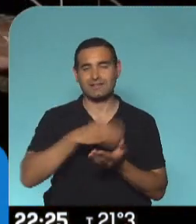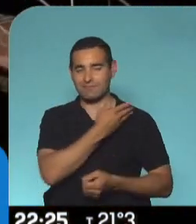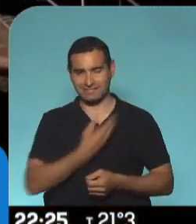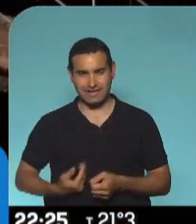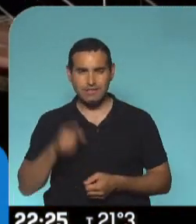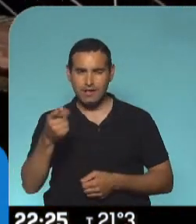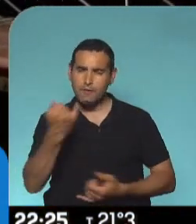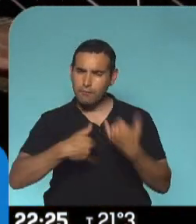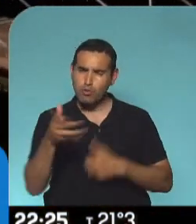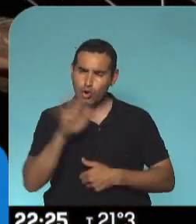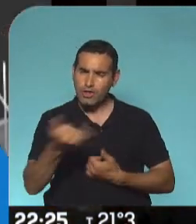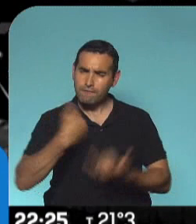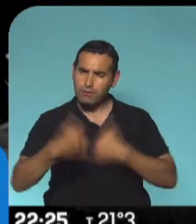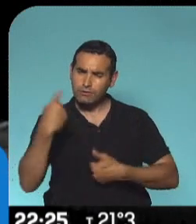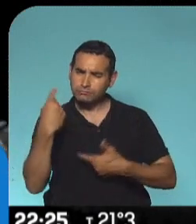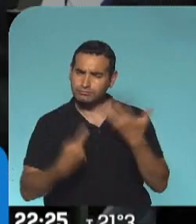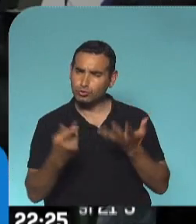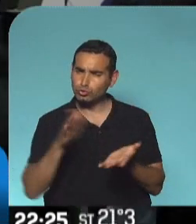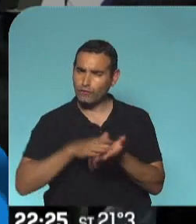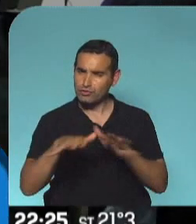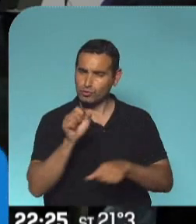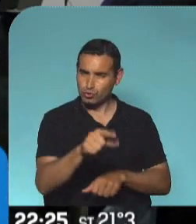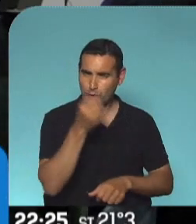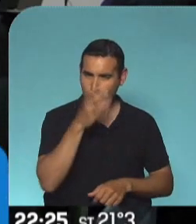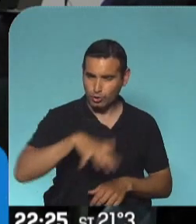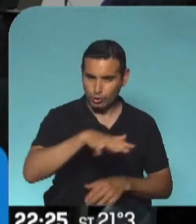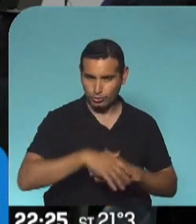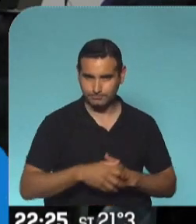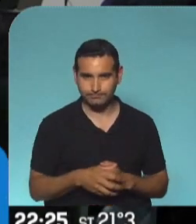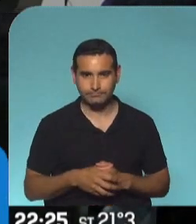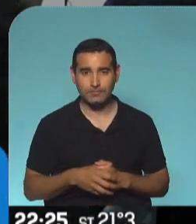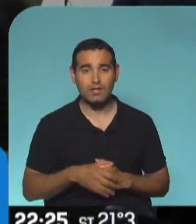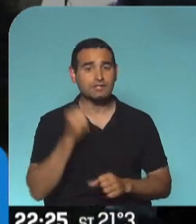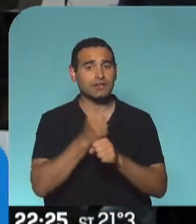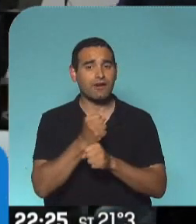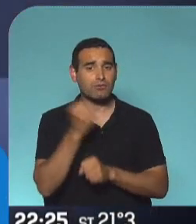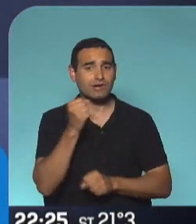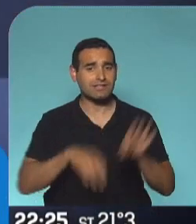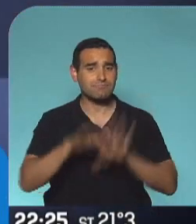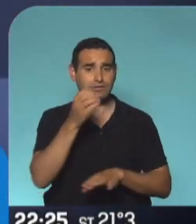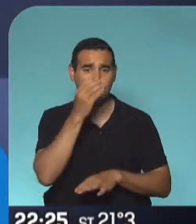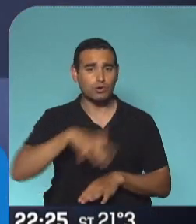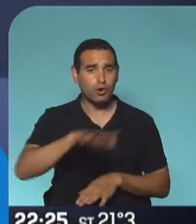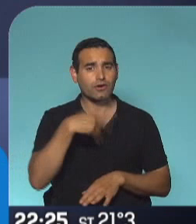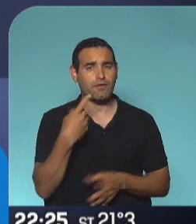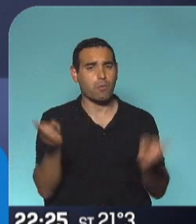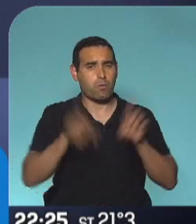recibe informes diarios sobre la situación. 举报治乱、恢复秩序是香港当前最紧迫的